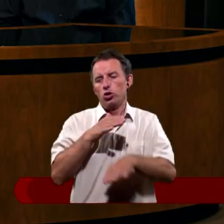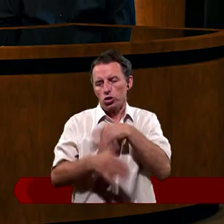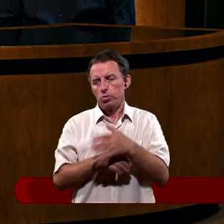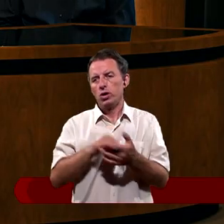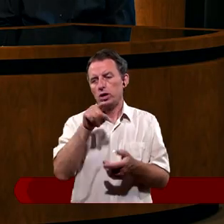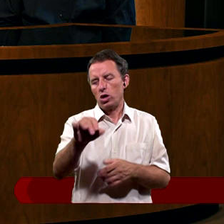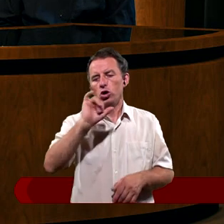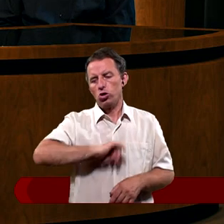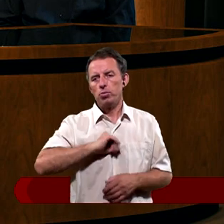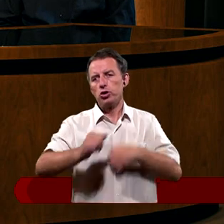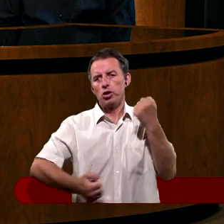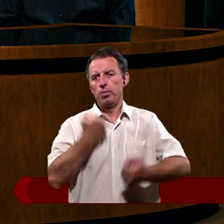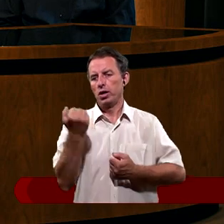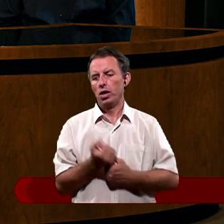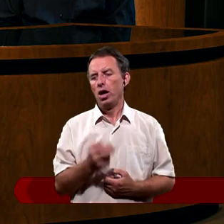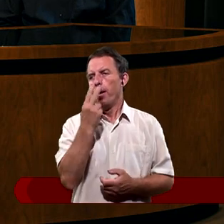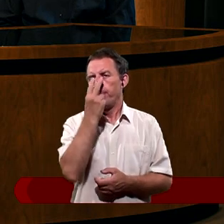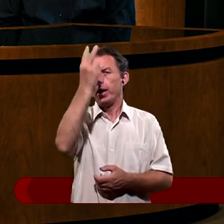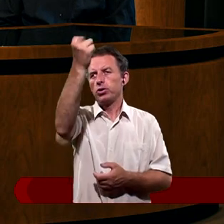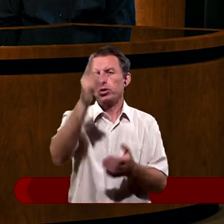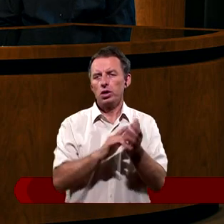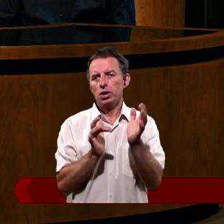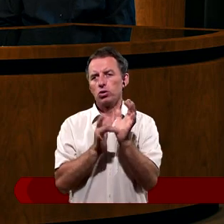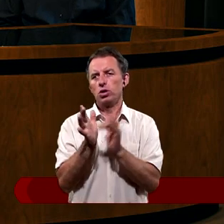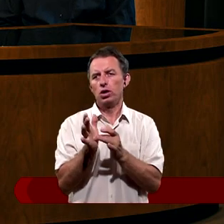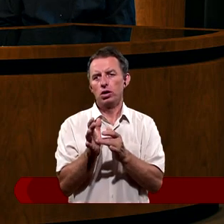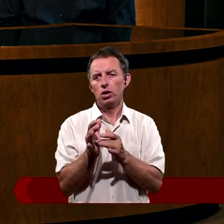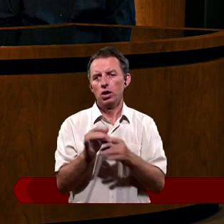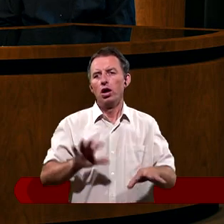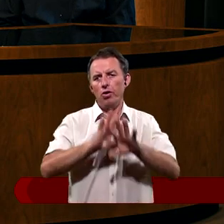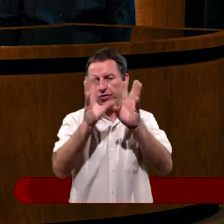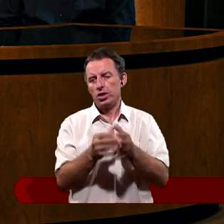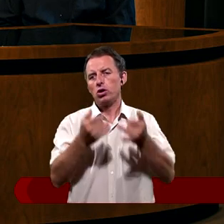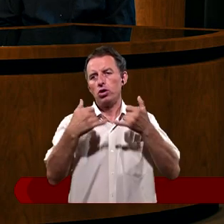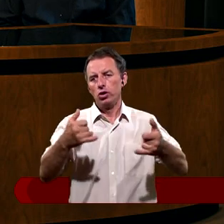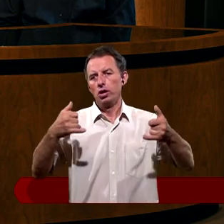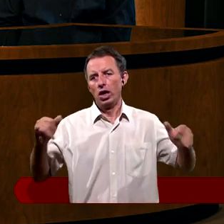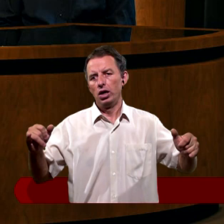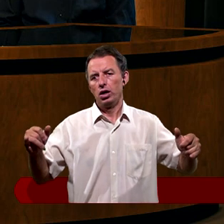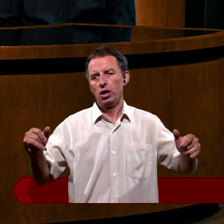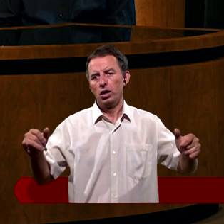Życzmy tego sobie, żeby patrząc na Jezusa, wszystko inne